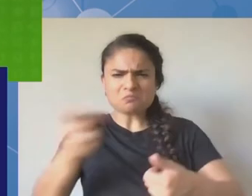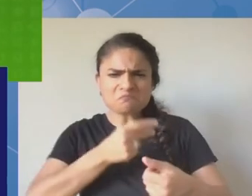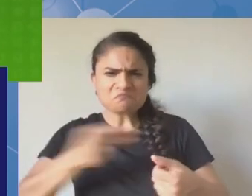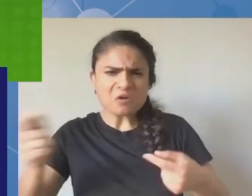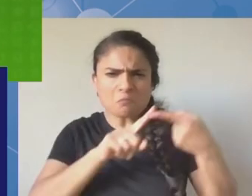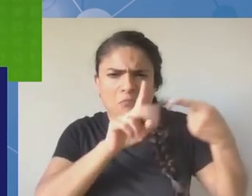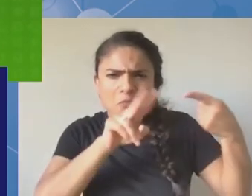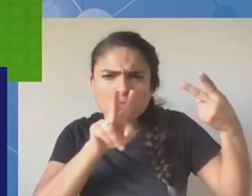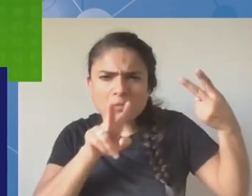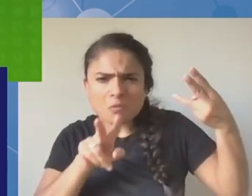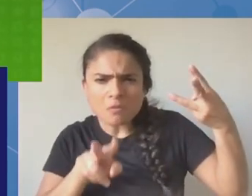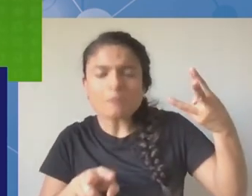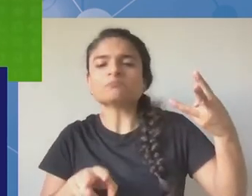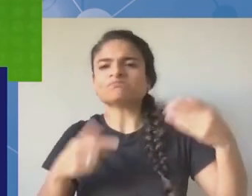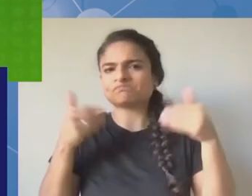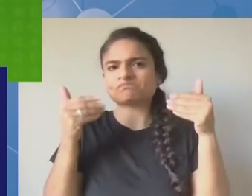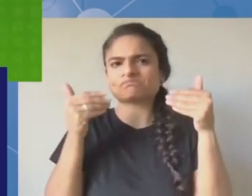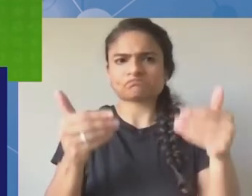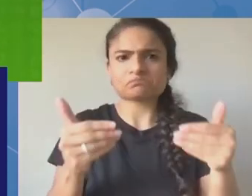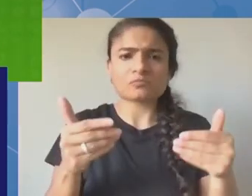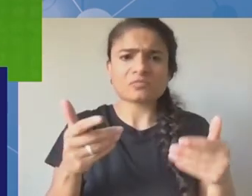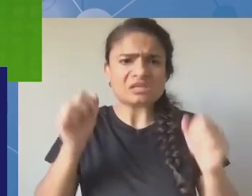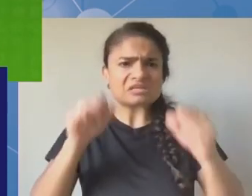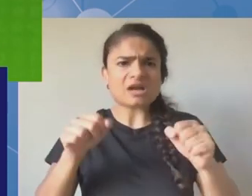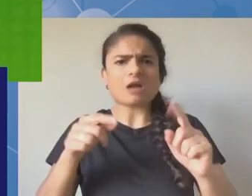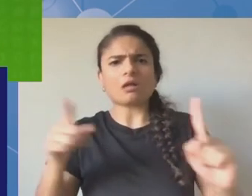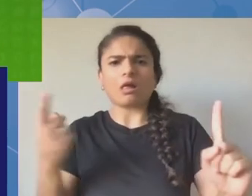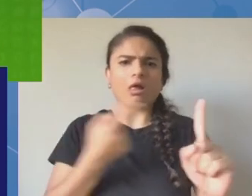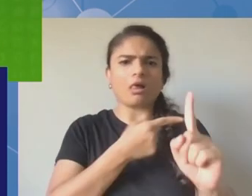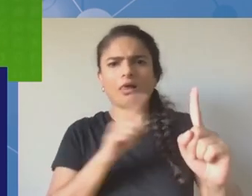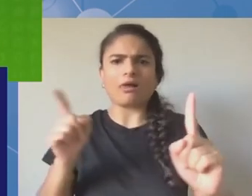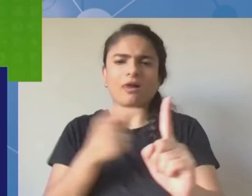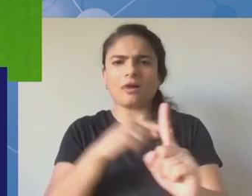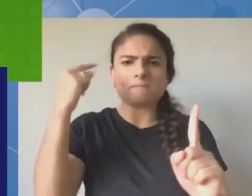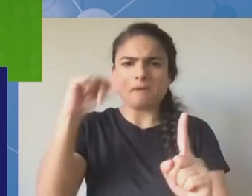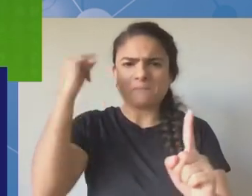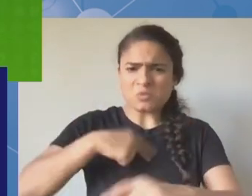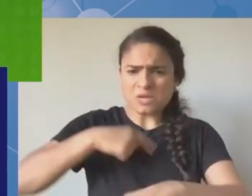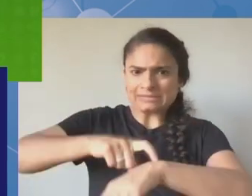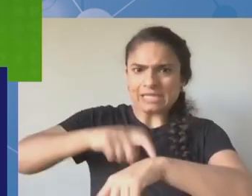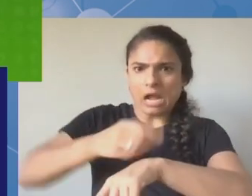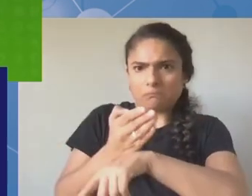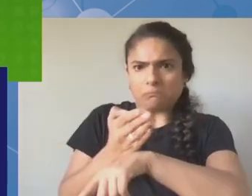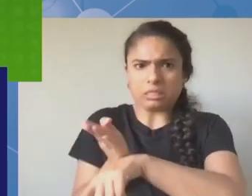تجاوزنا الوقت، إذا تستطيعون أن تعطونا بعض الدقائق.